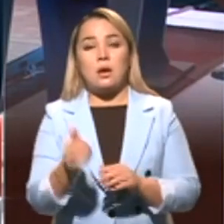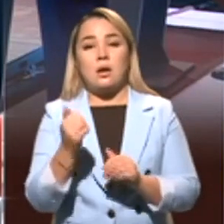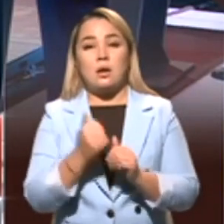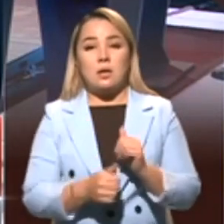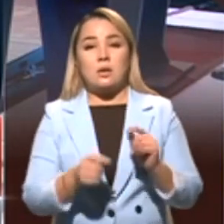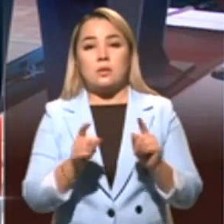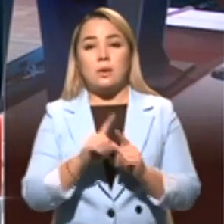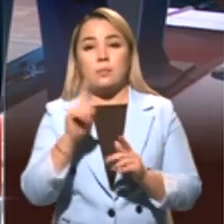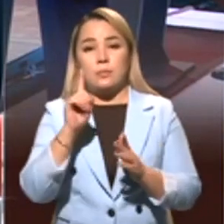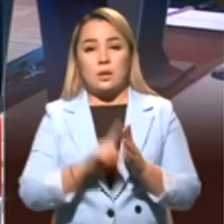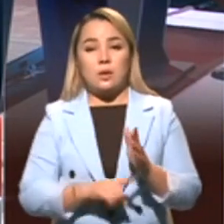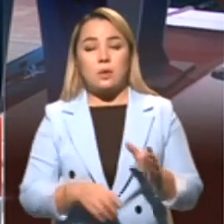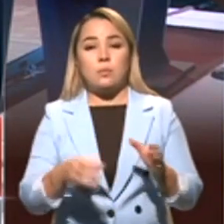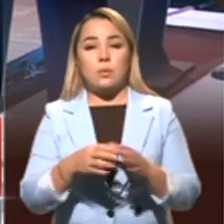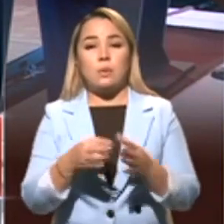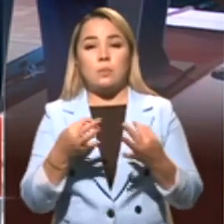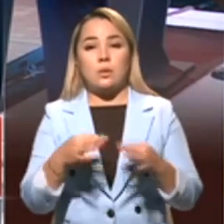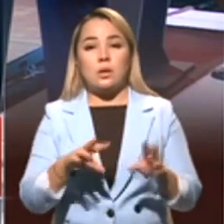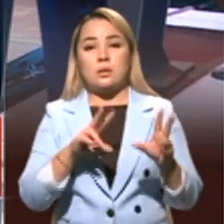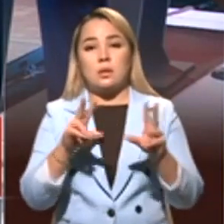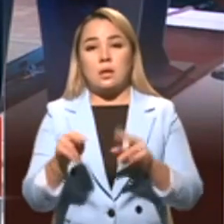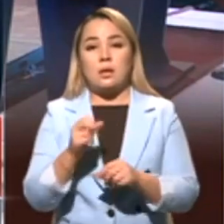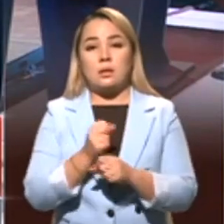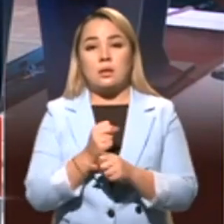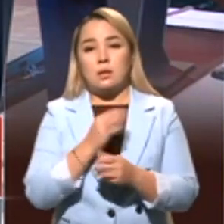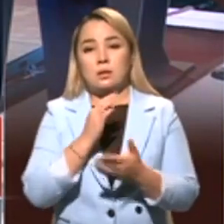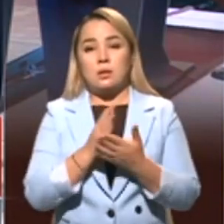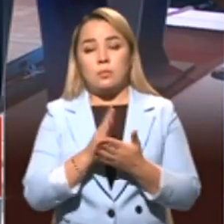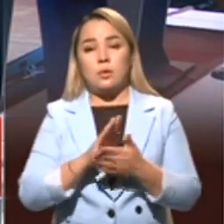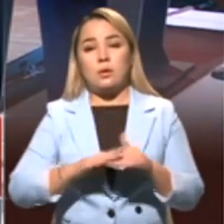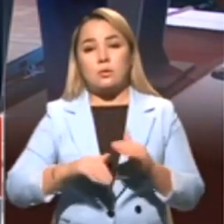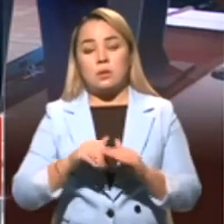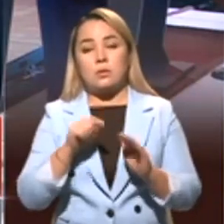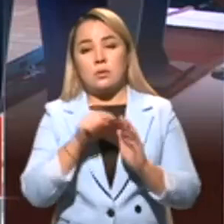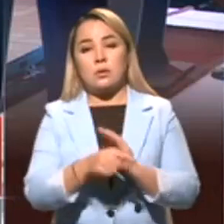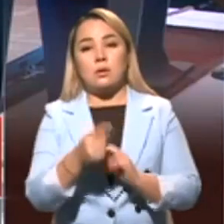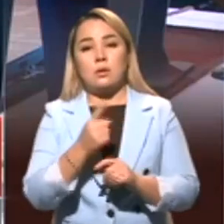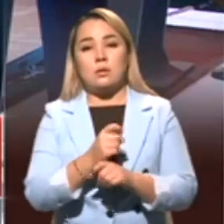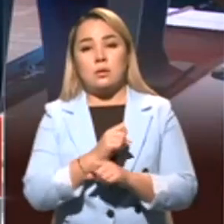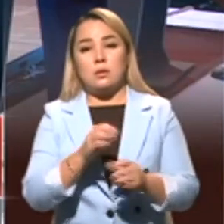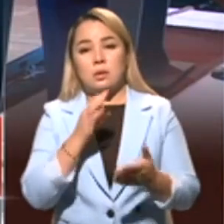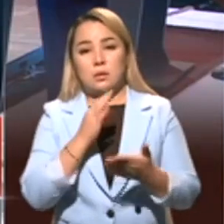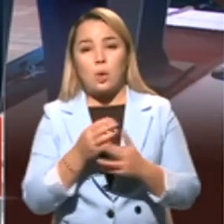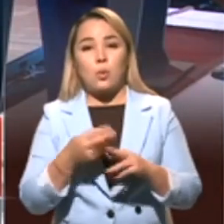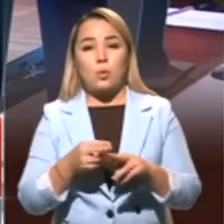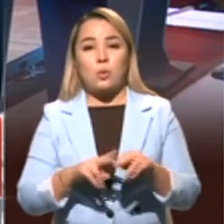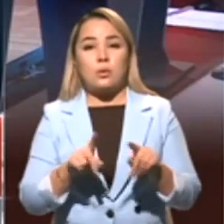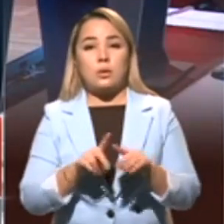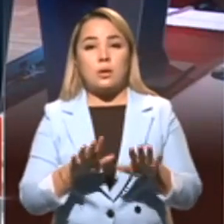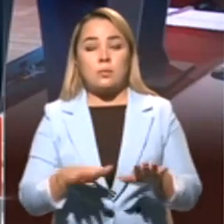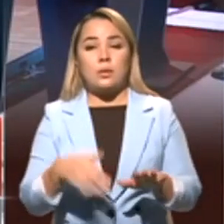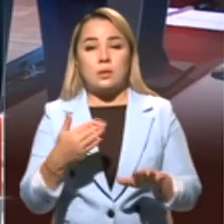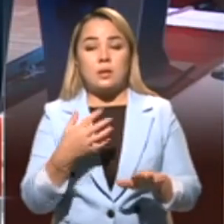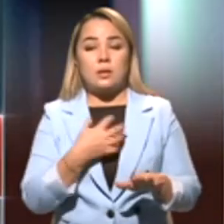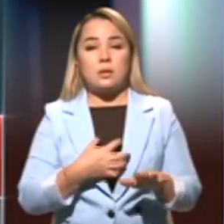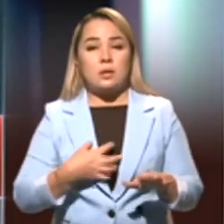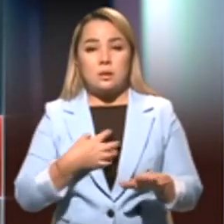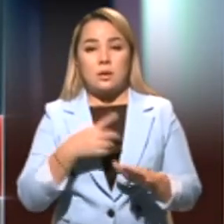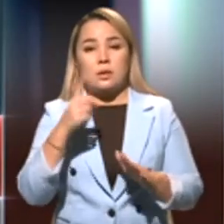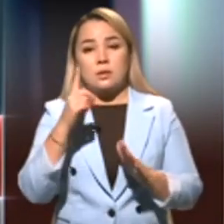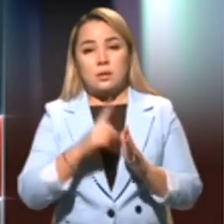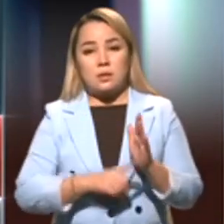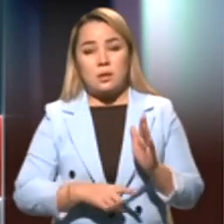Әркімнің жаңа діни сенім бостандығына кепілдік берілген, оған қол сұғылмайды негізсіз. Сондықтан да бұл жердегі негізгі жаңа